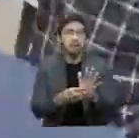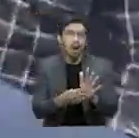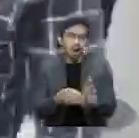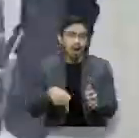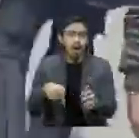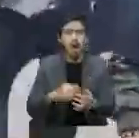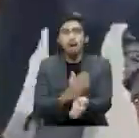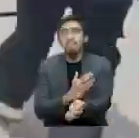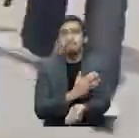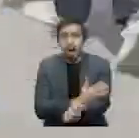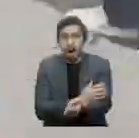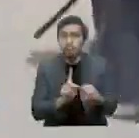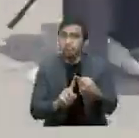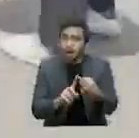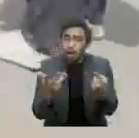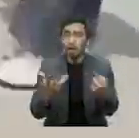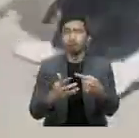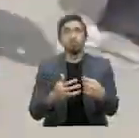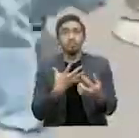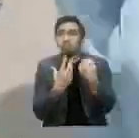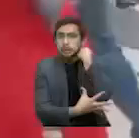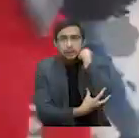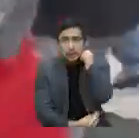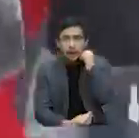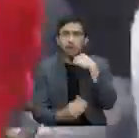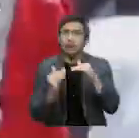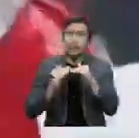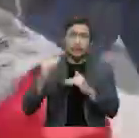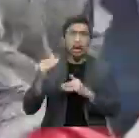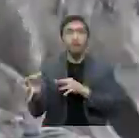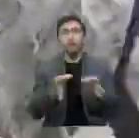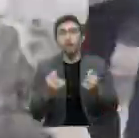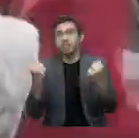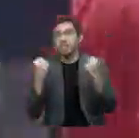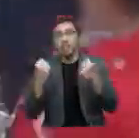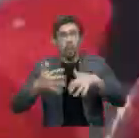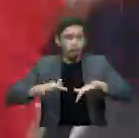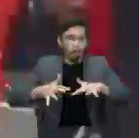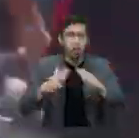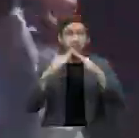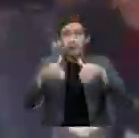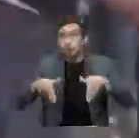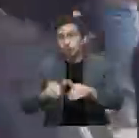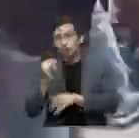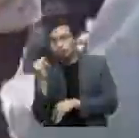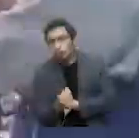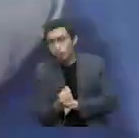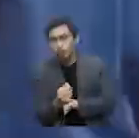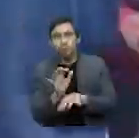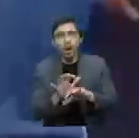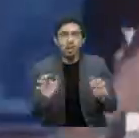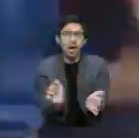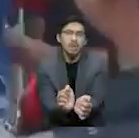Lebak. Mulai dari kemiskinan yang tinggi, fasilitas kesehatan dan infrastruktur yang buruk, serta maraknya tindak